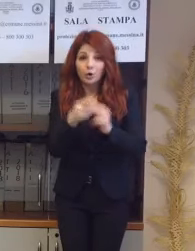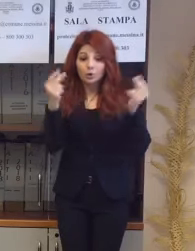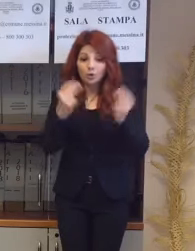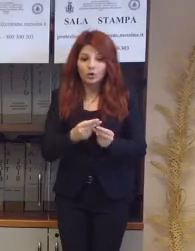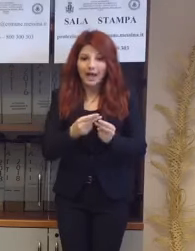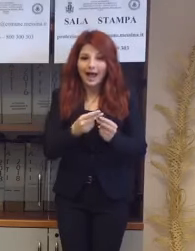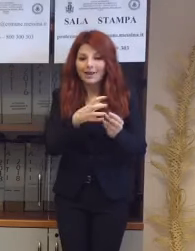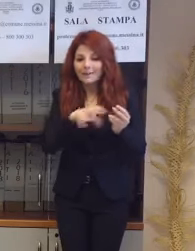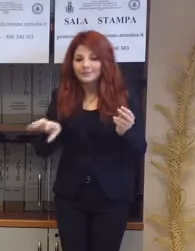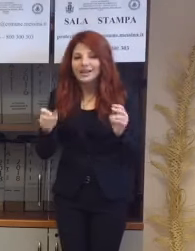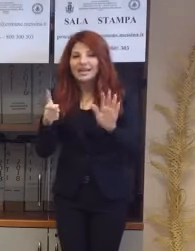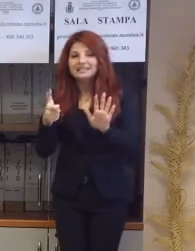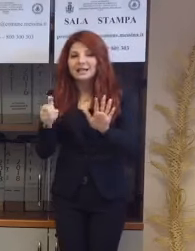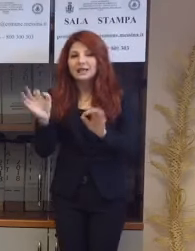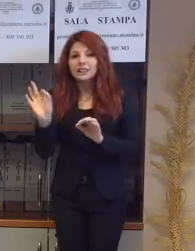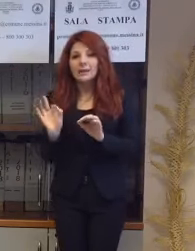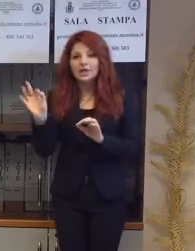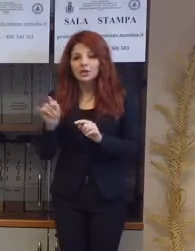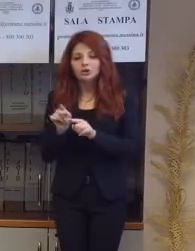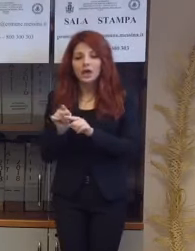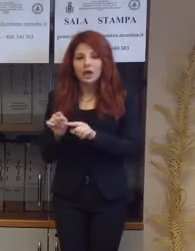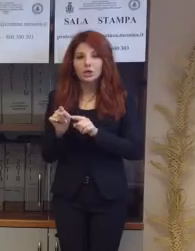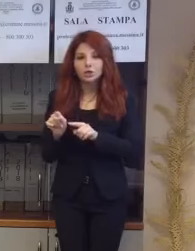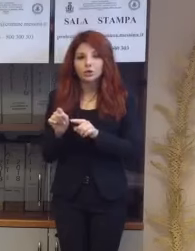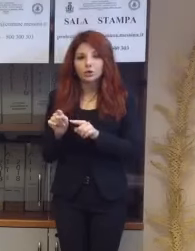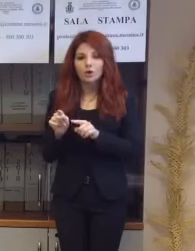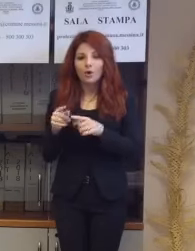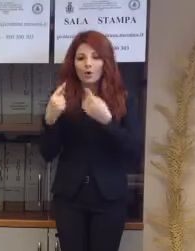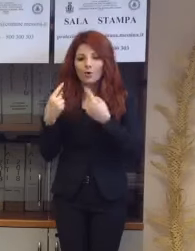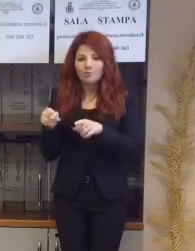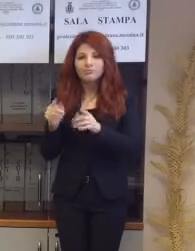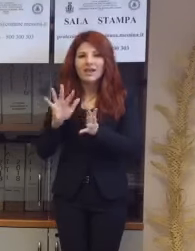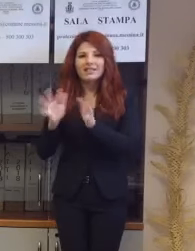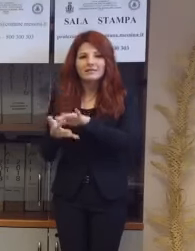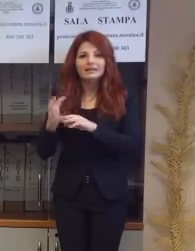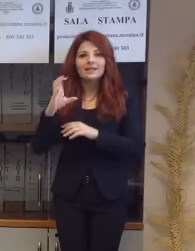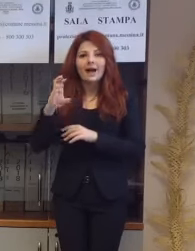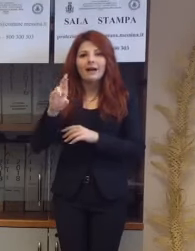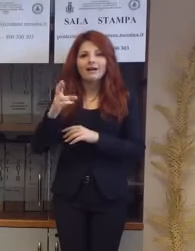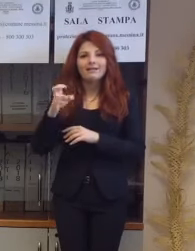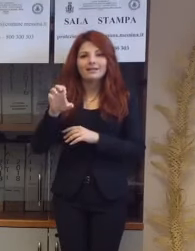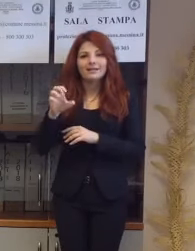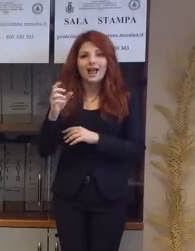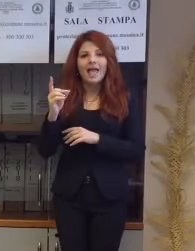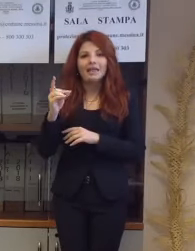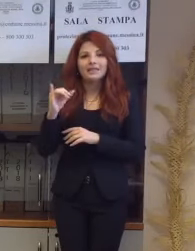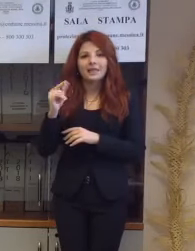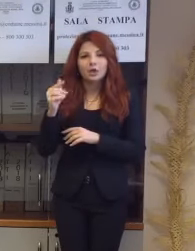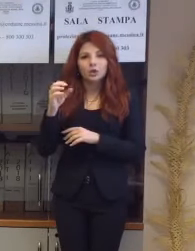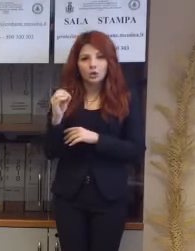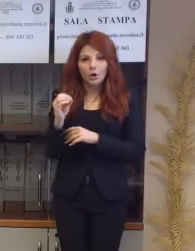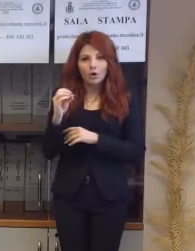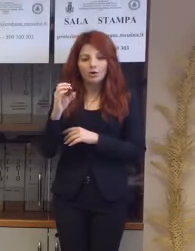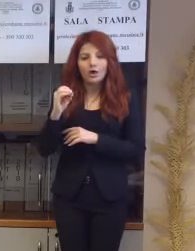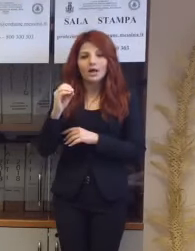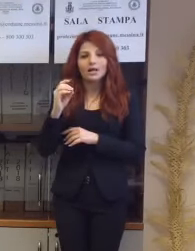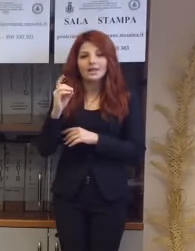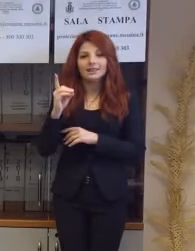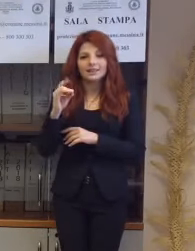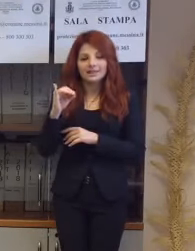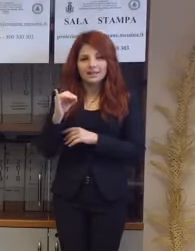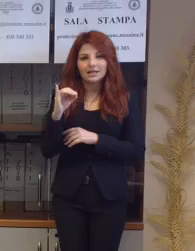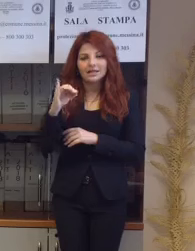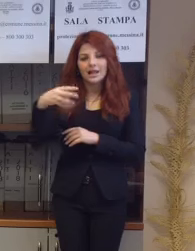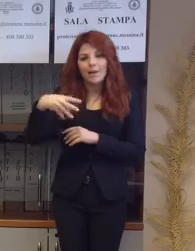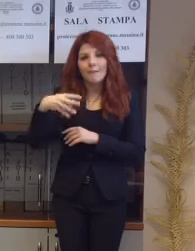verrebbe posta a credito d'imposta su quelle che sono le imposte che comunque ogni imprenditore